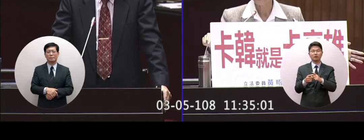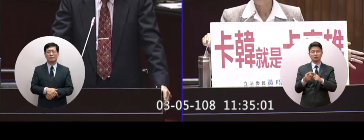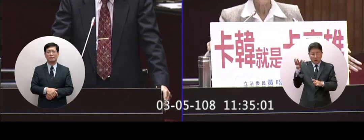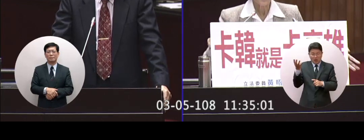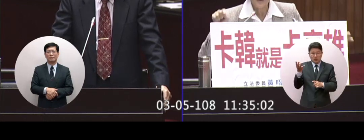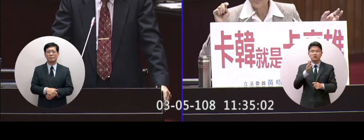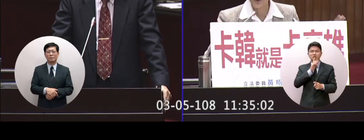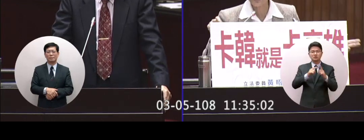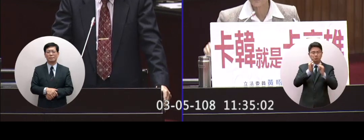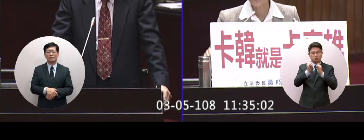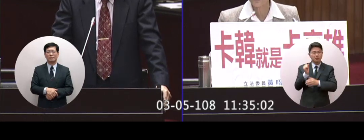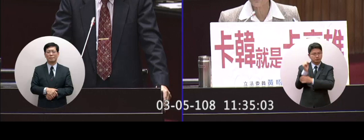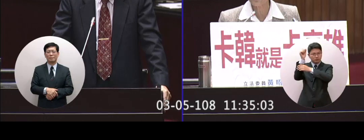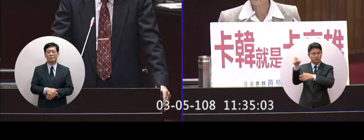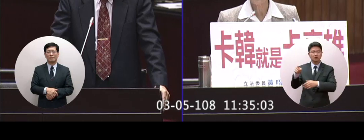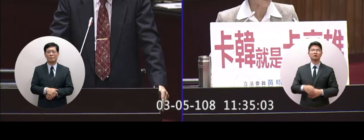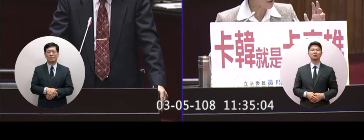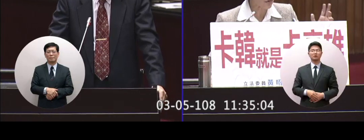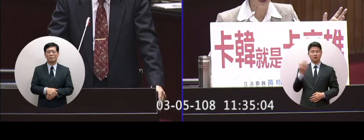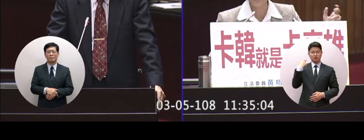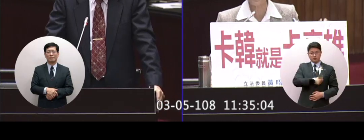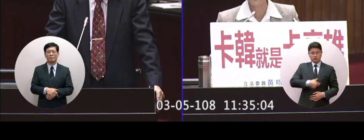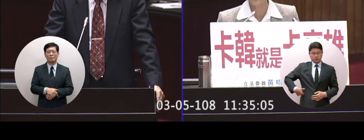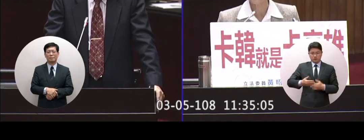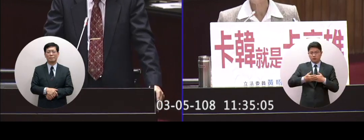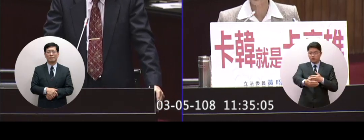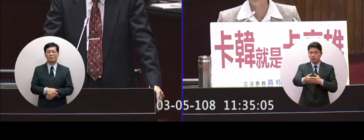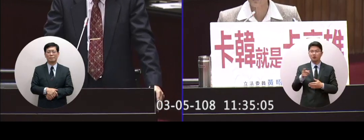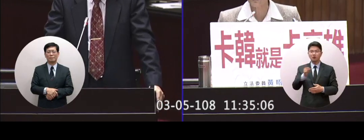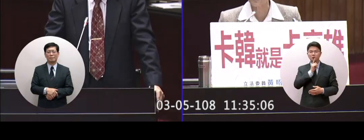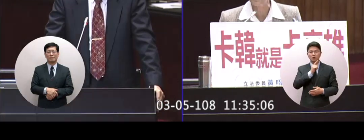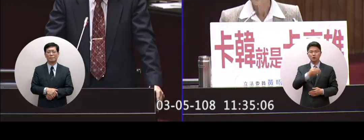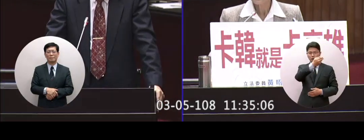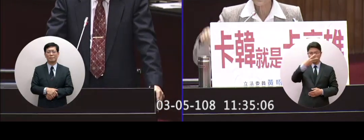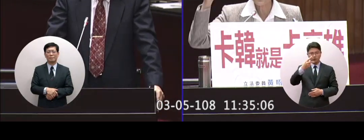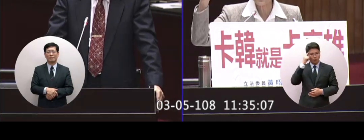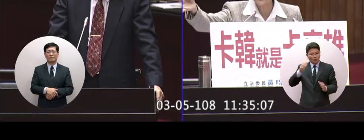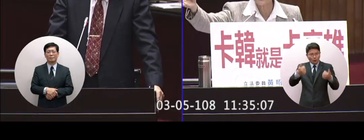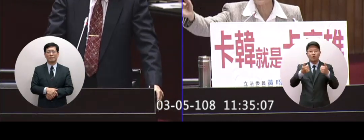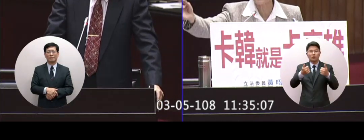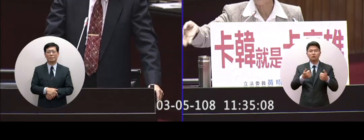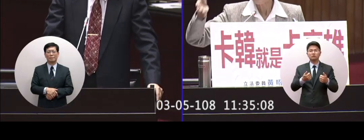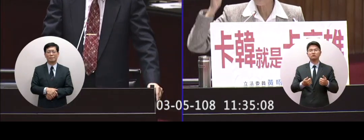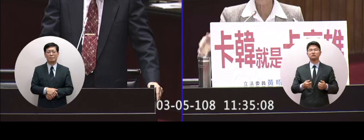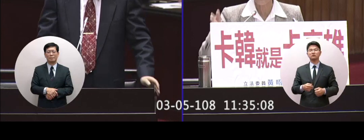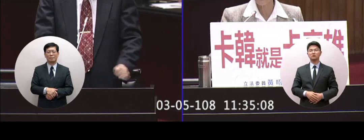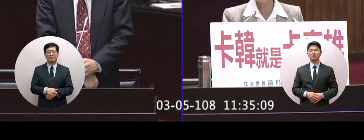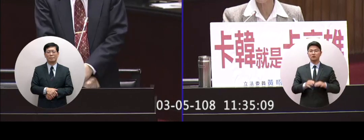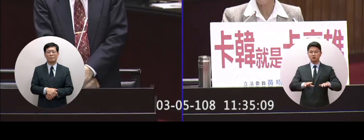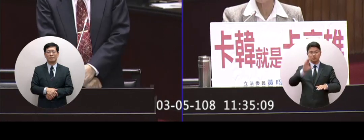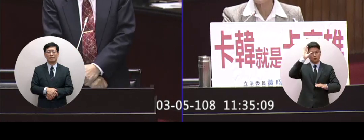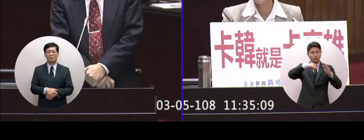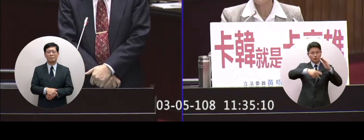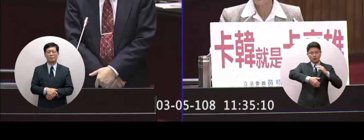民意。他在选举的过程当中，很清楚的跟大家讲九二共识。今天苏贞昌院长不敢